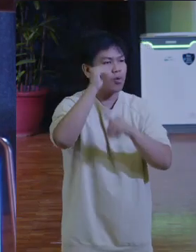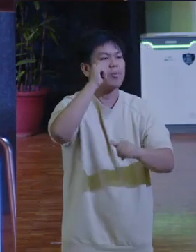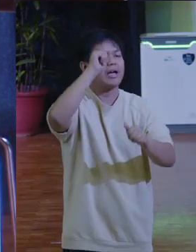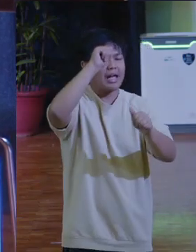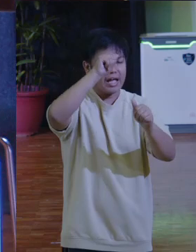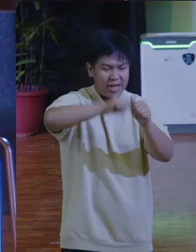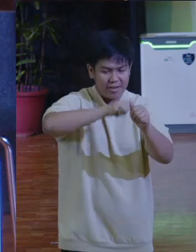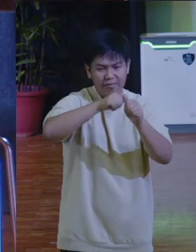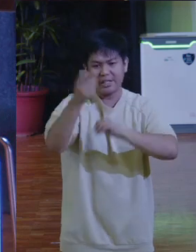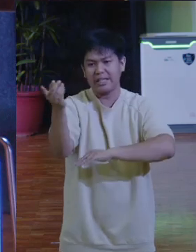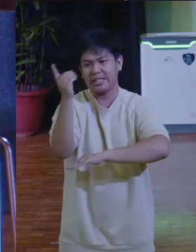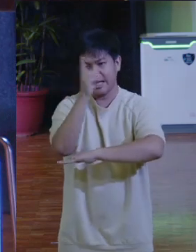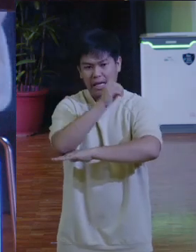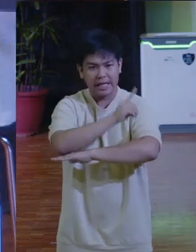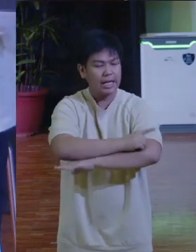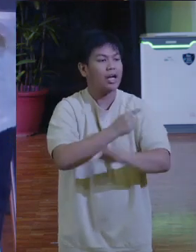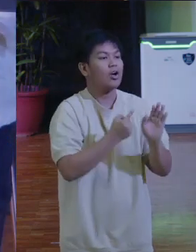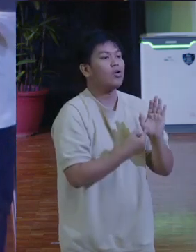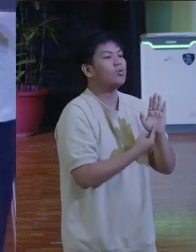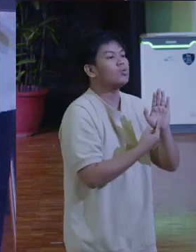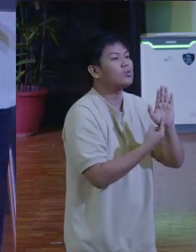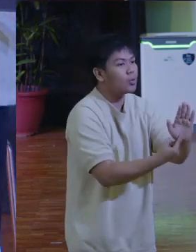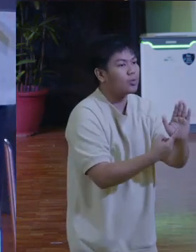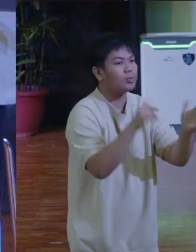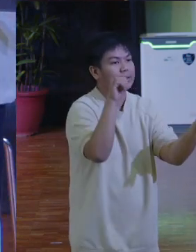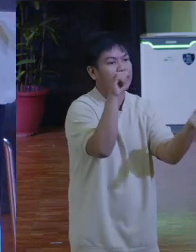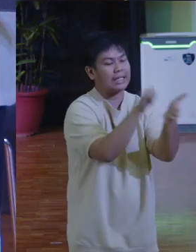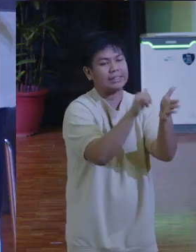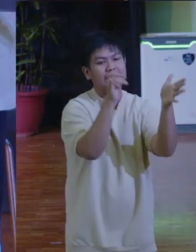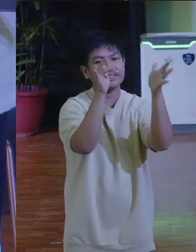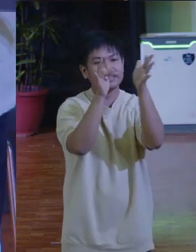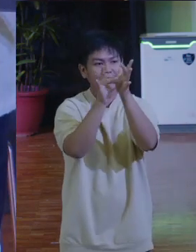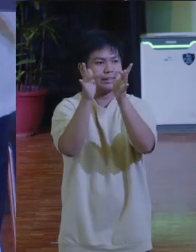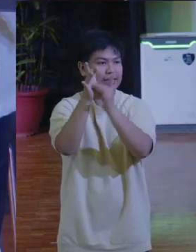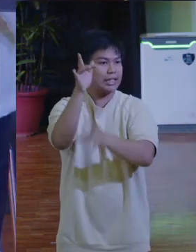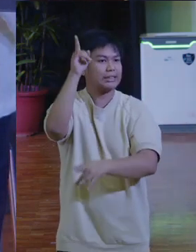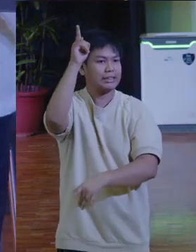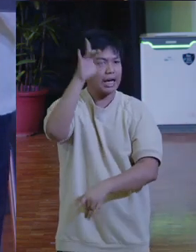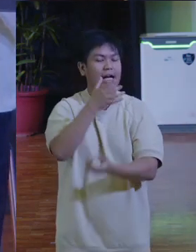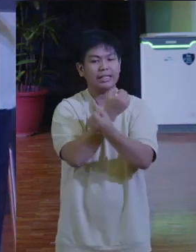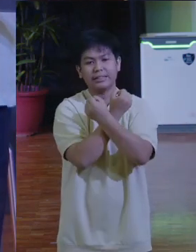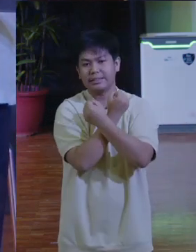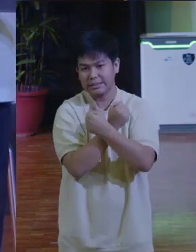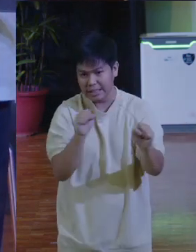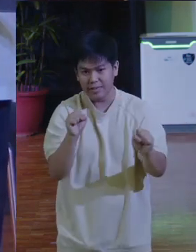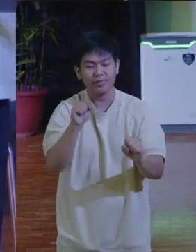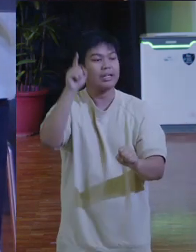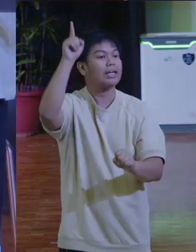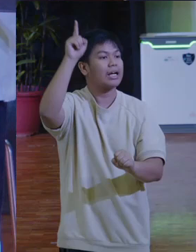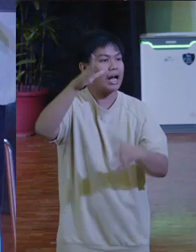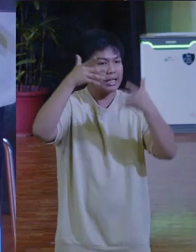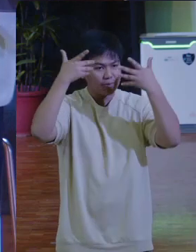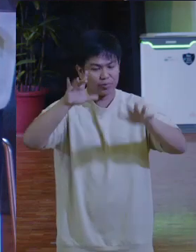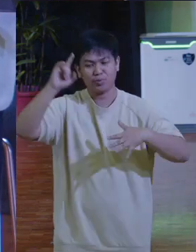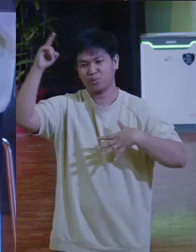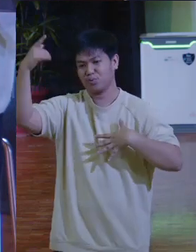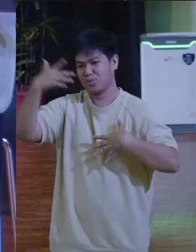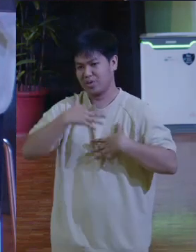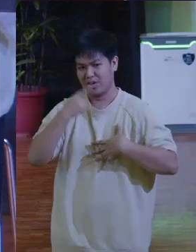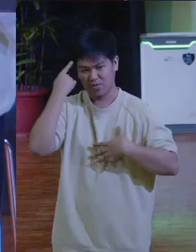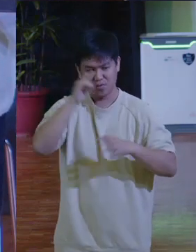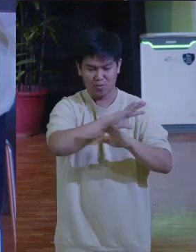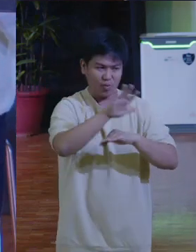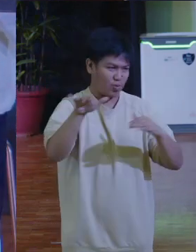gawain ang i-anunsyo itong the year of the Lord's favor sa lahat ng inyong